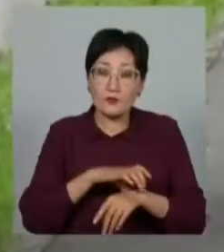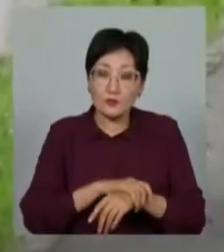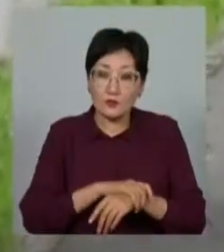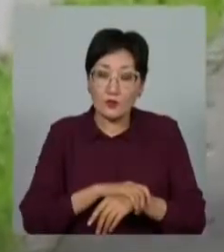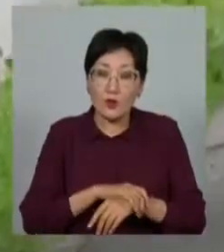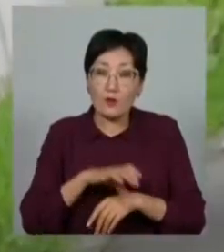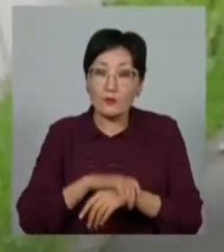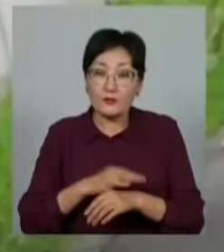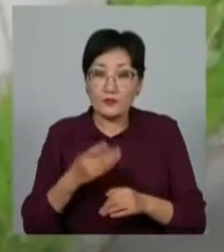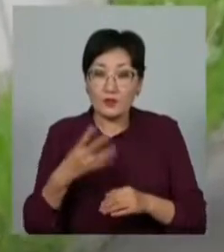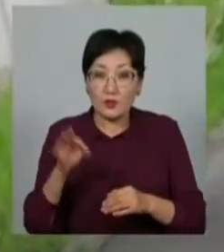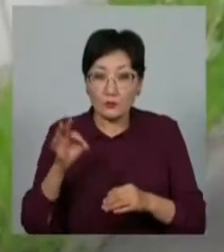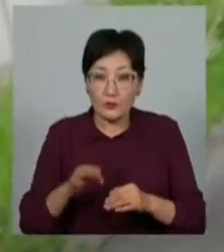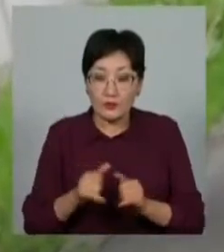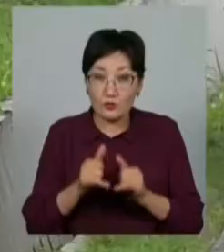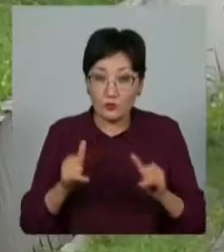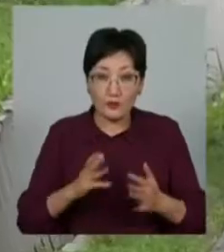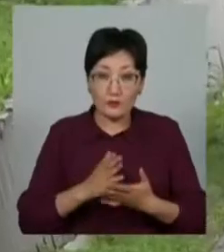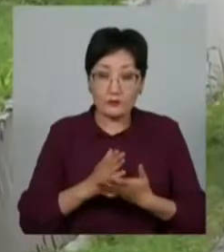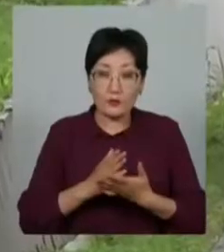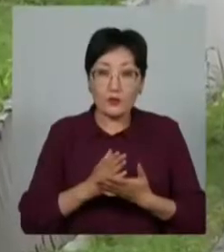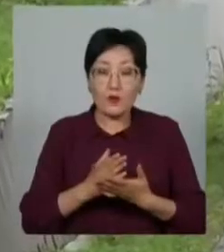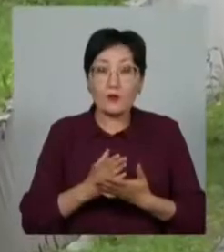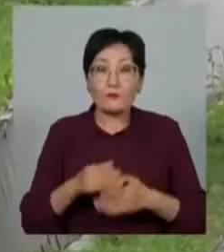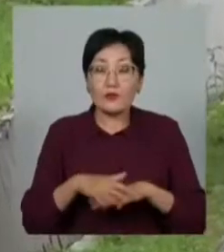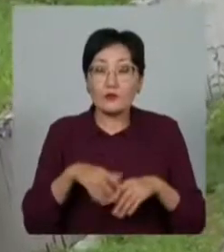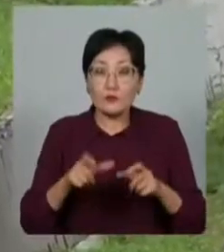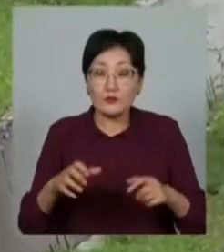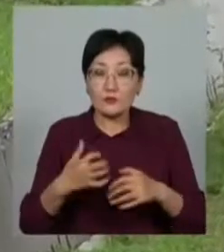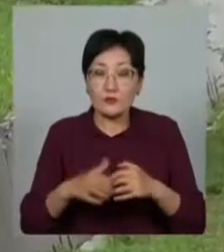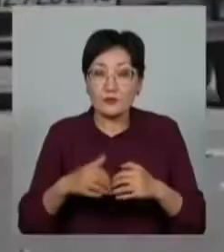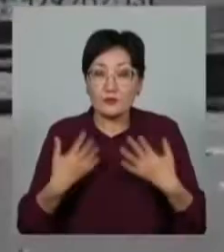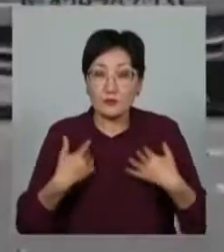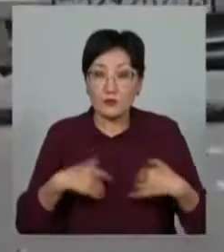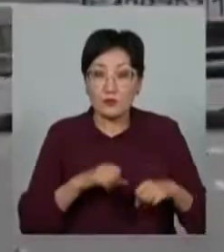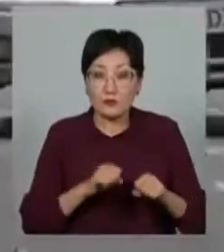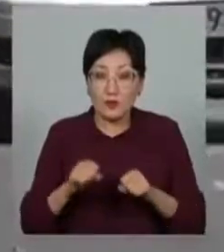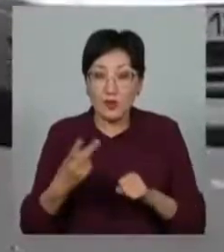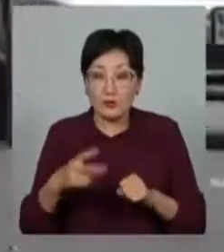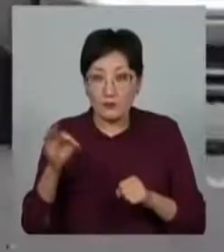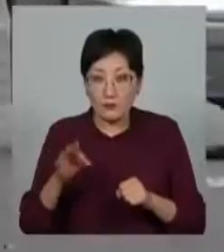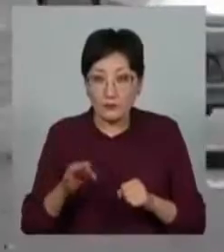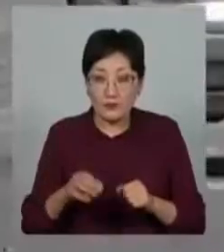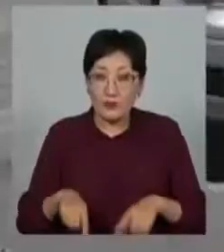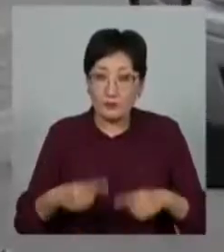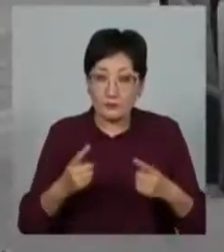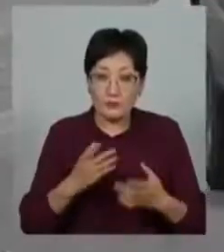штамдардың белгілері 40%-ға ұлғайыпты. Ал тұрғындар арасында иммунды қабат 20%-ға